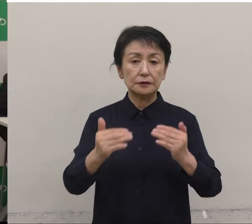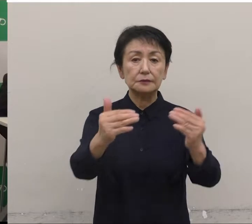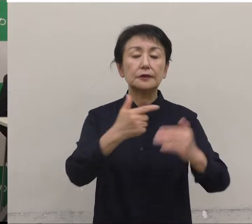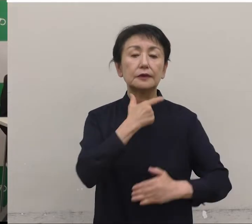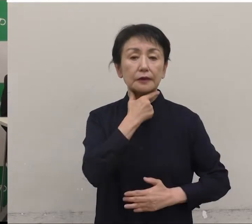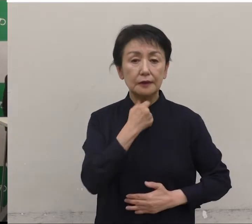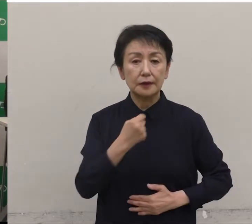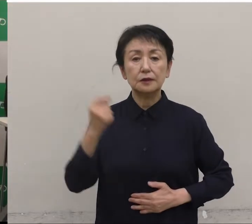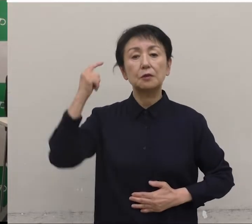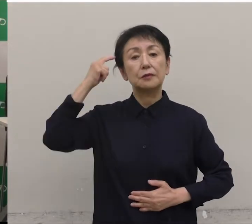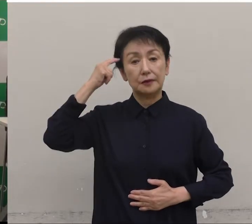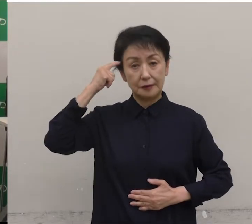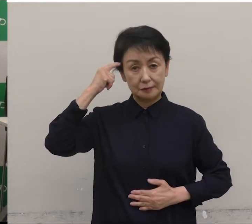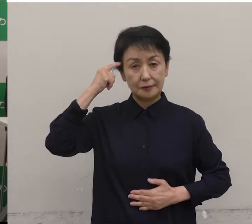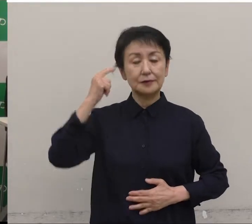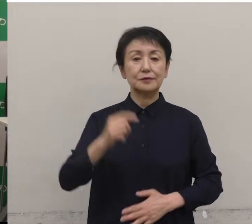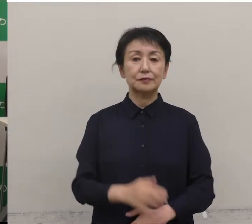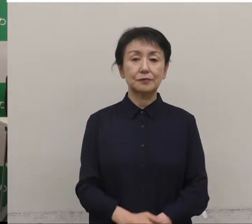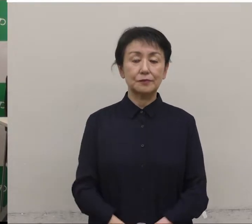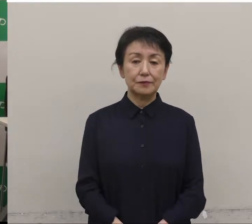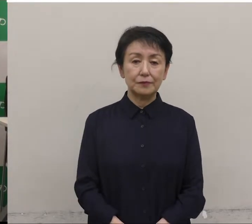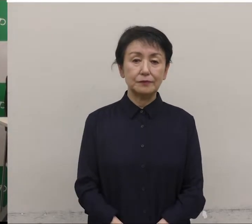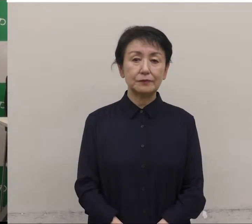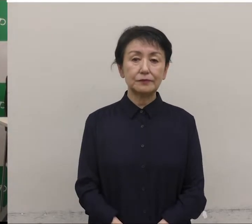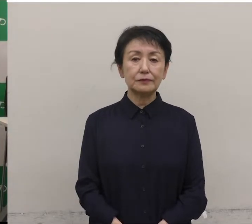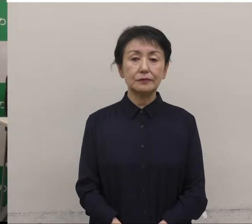考えております。